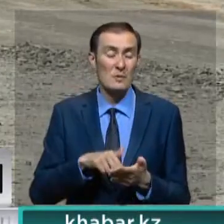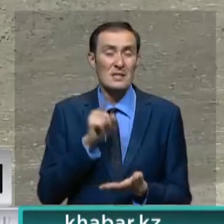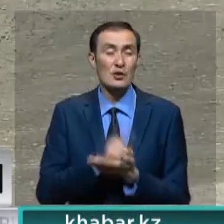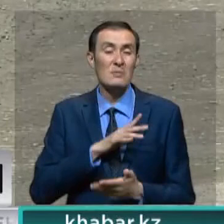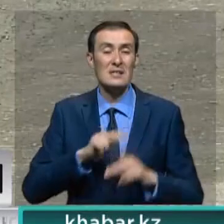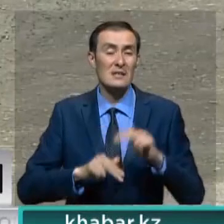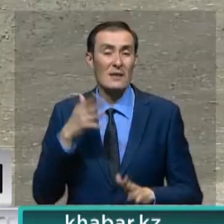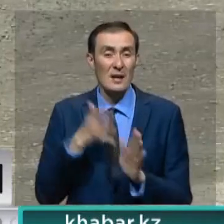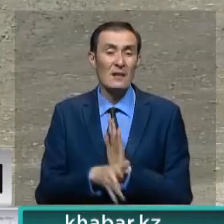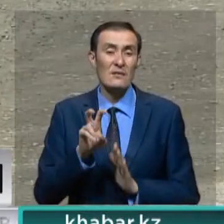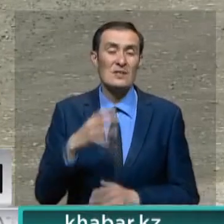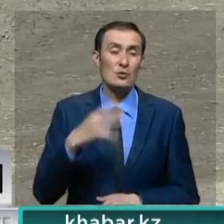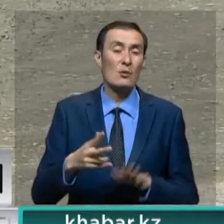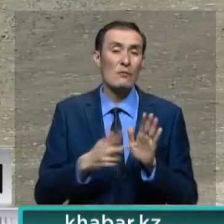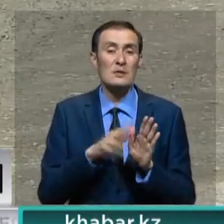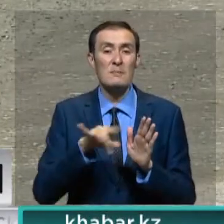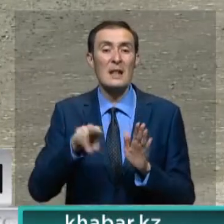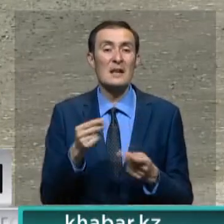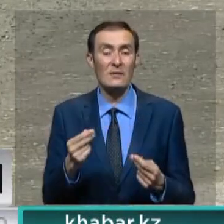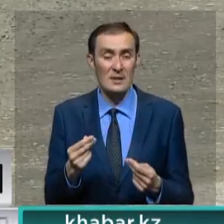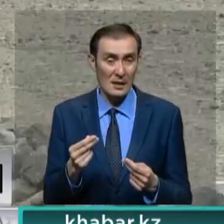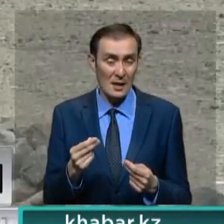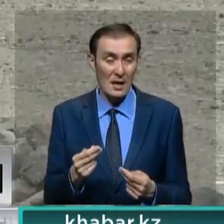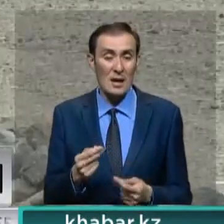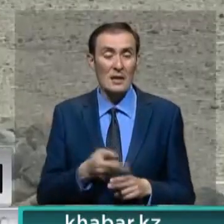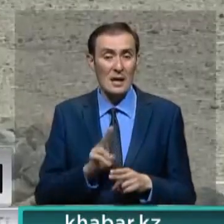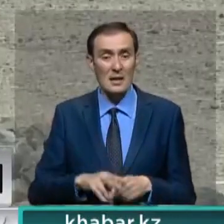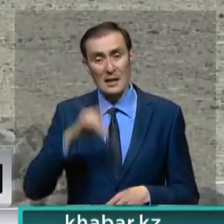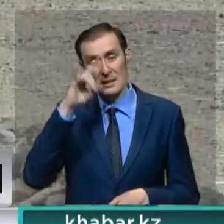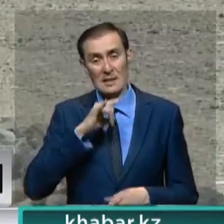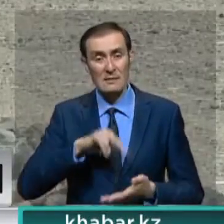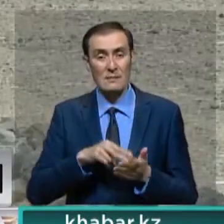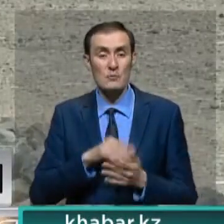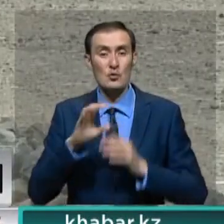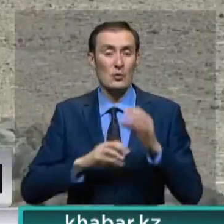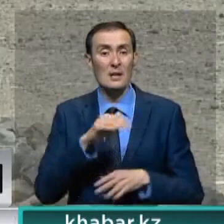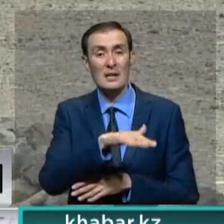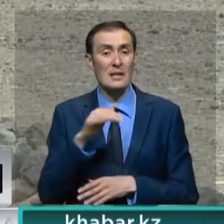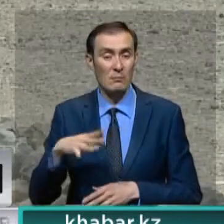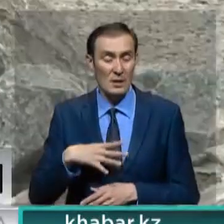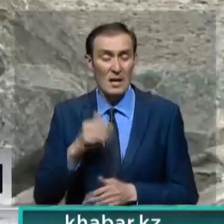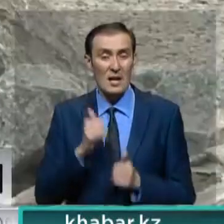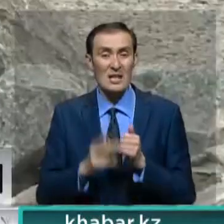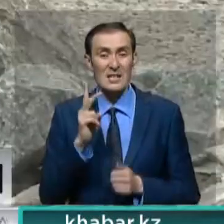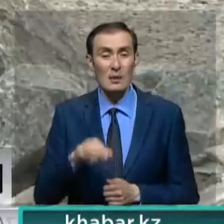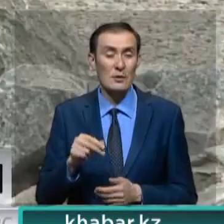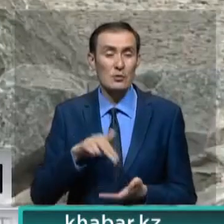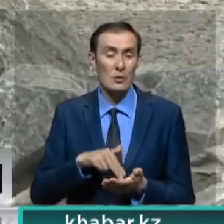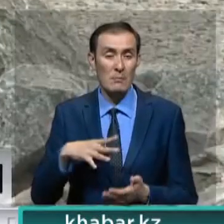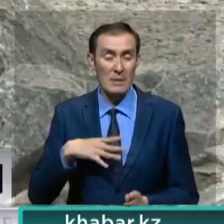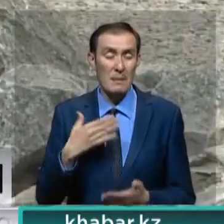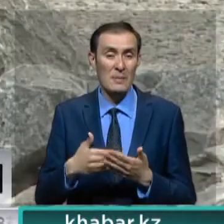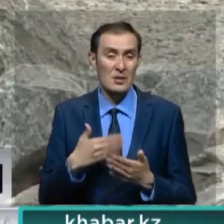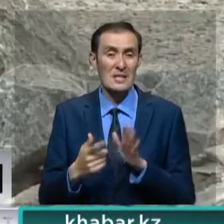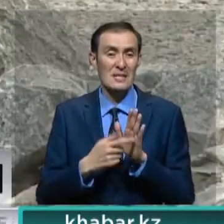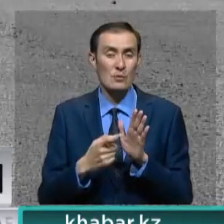должно было обойтись в 248 миллиардов тенге, на что Казахстаном был взят международный кредит. Каждый километр тогда оценивали